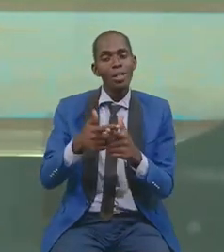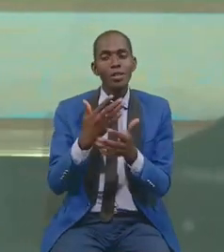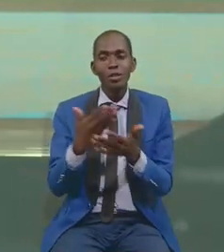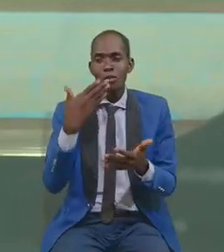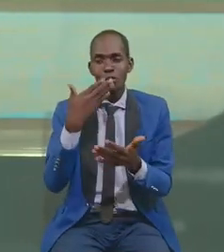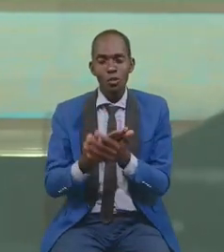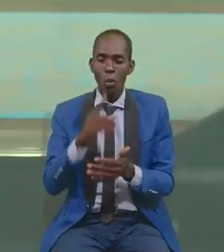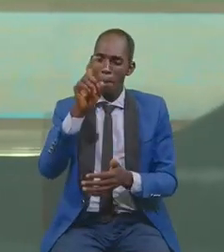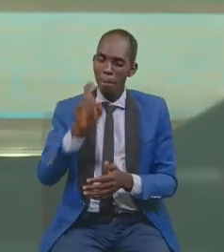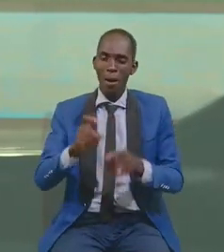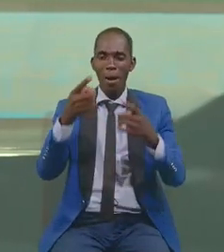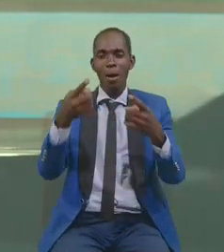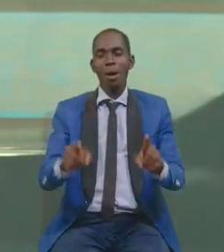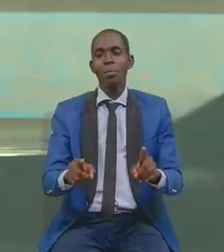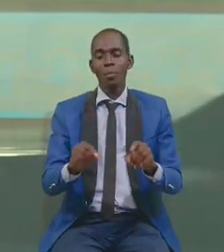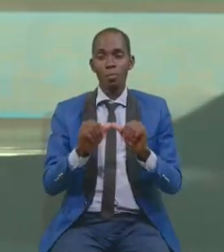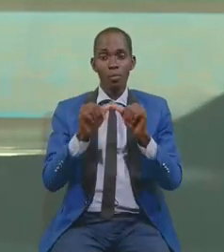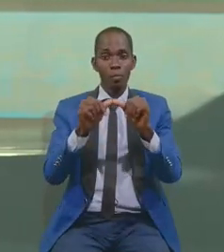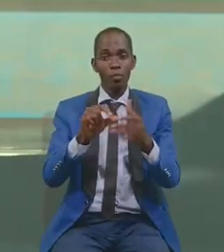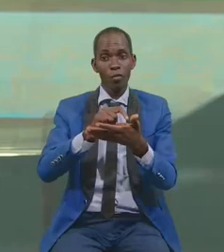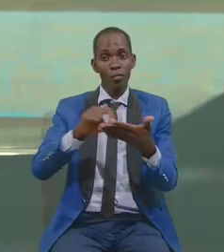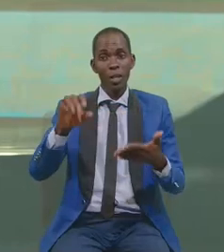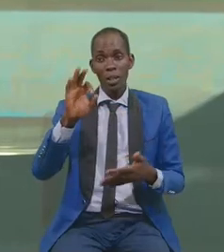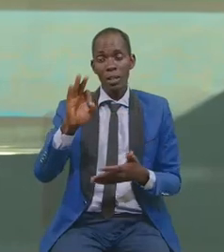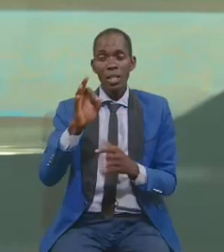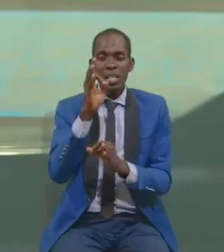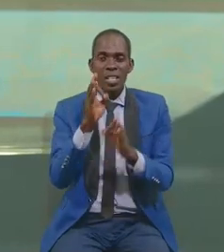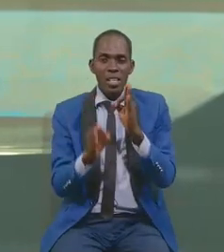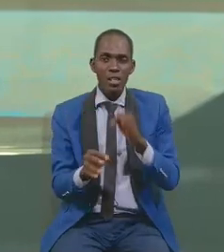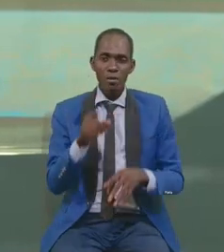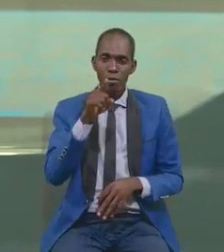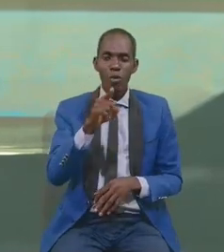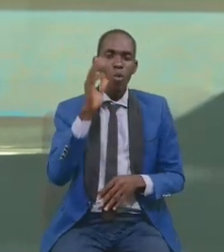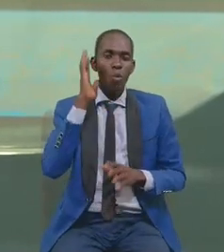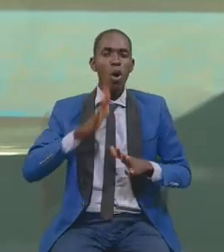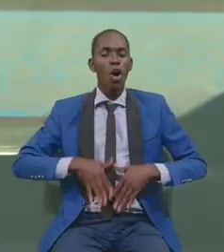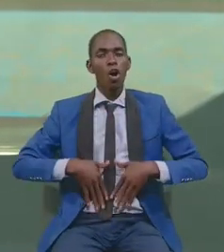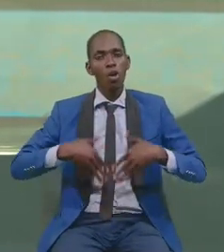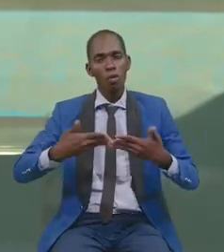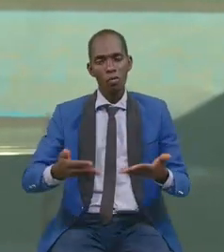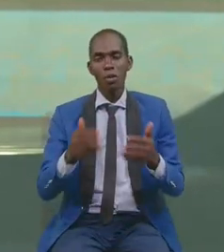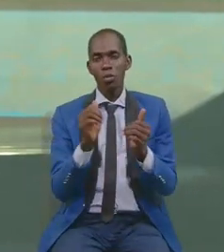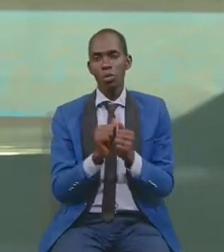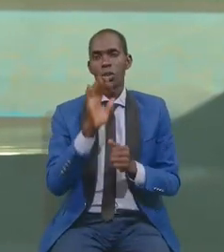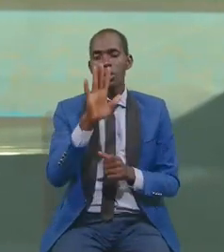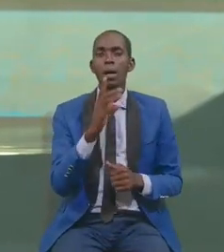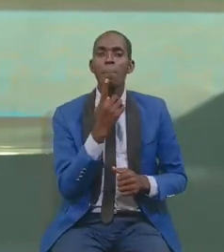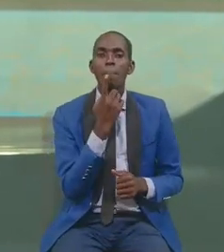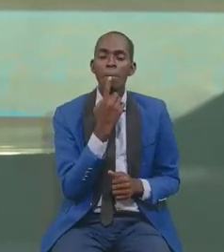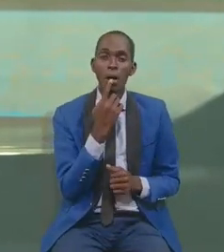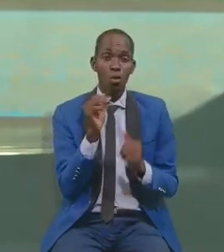Le verset 9, si tu confesses de ta bouche le Seigneur